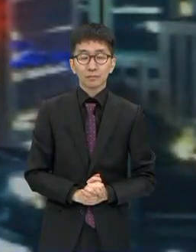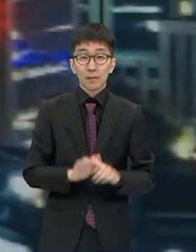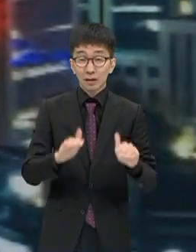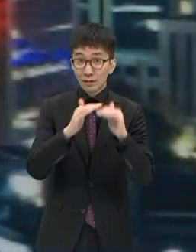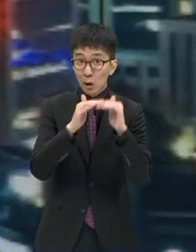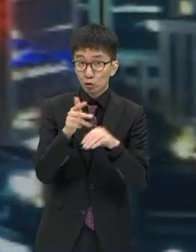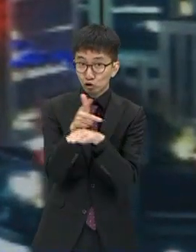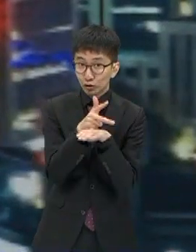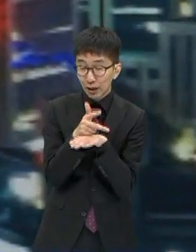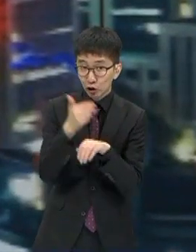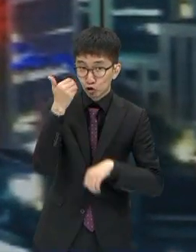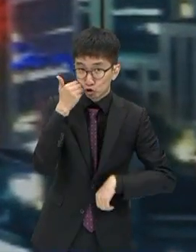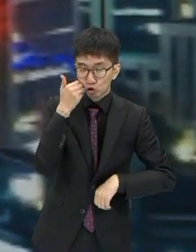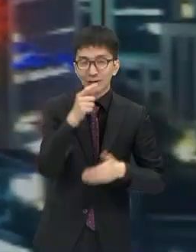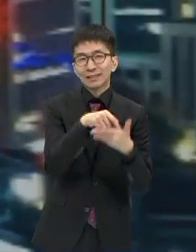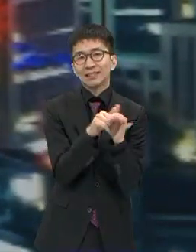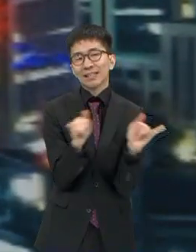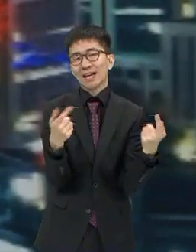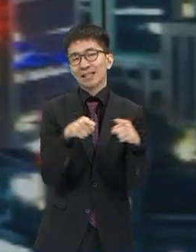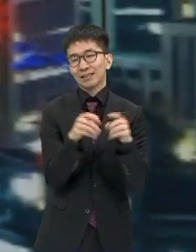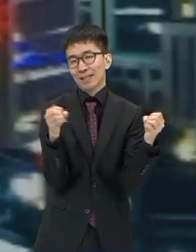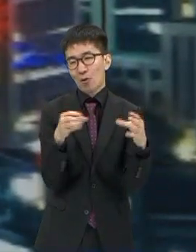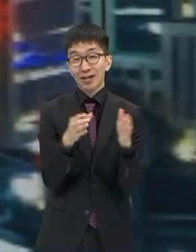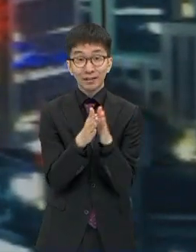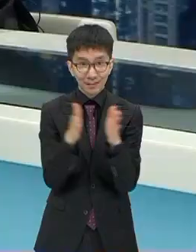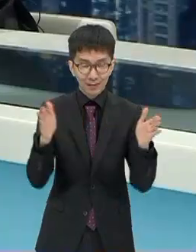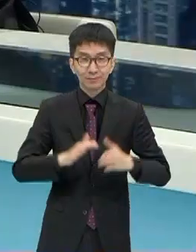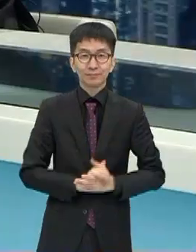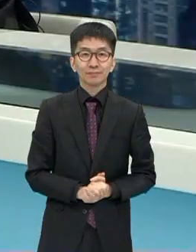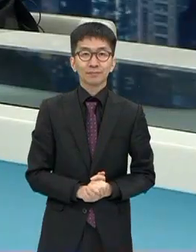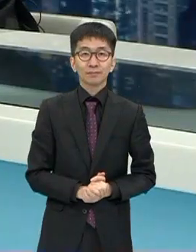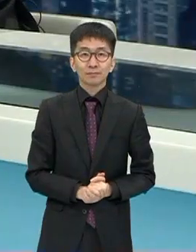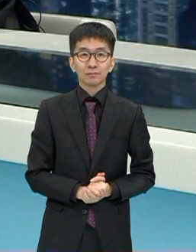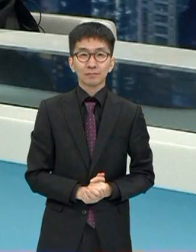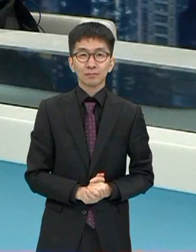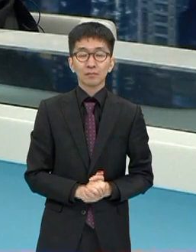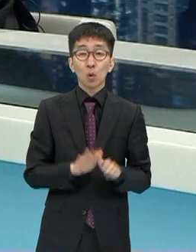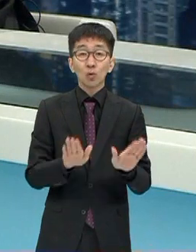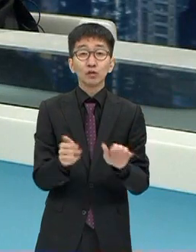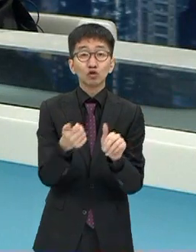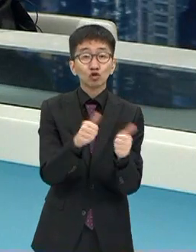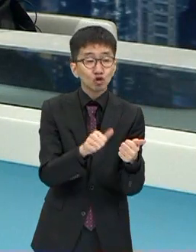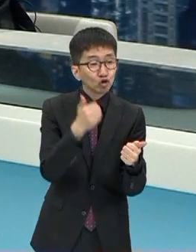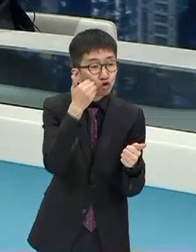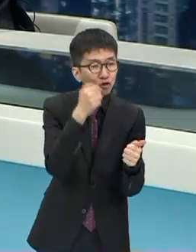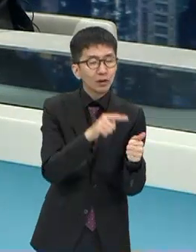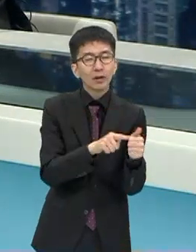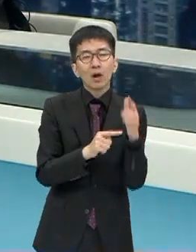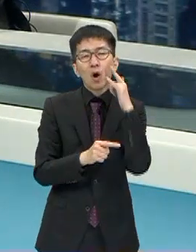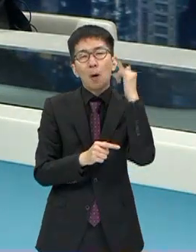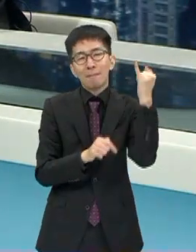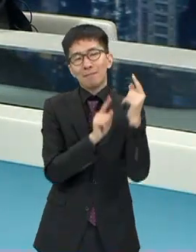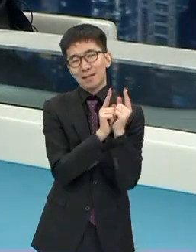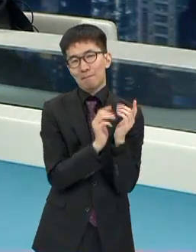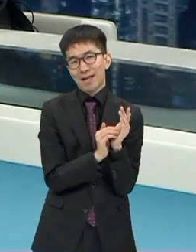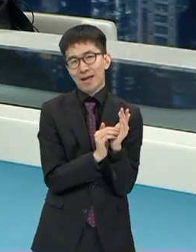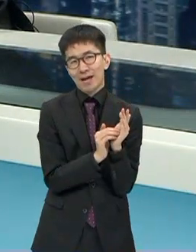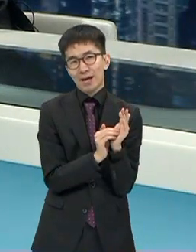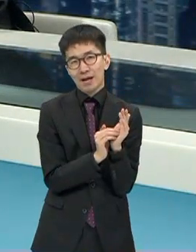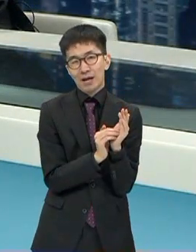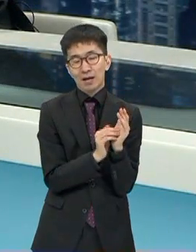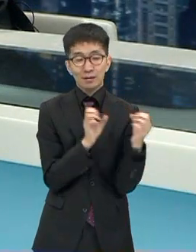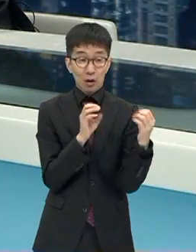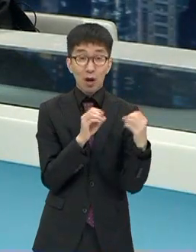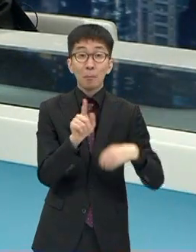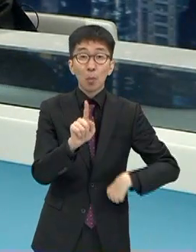이 내용 함께 취재한 전현남 기자와 이야기를 더 나눠보겠습니다. 오늘 전현남 기자가 숨진 이군 부모님을 만나서 말씀을